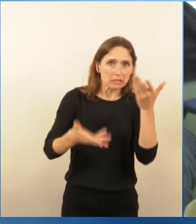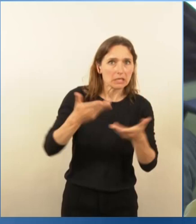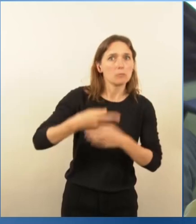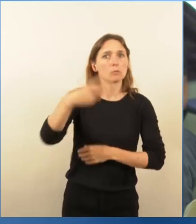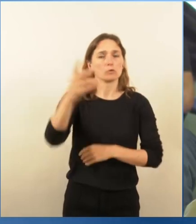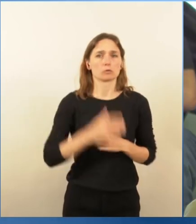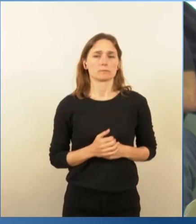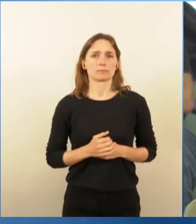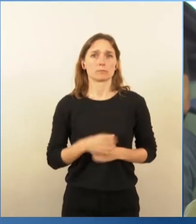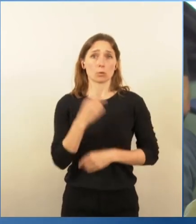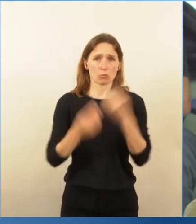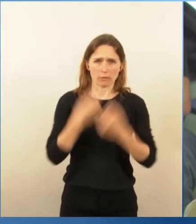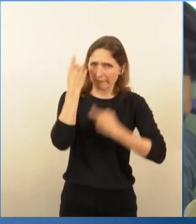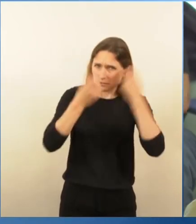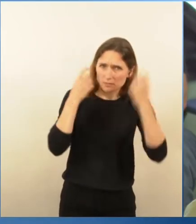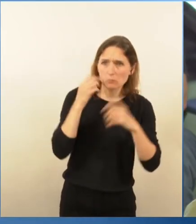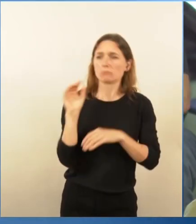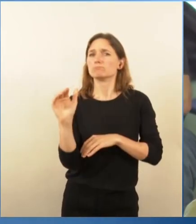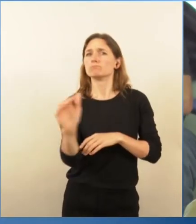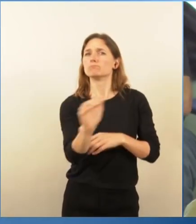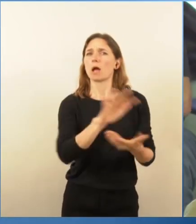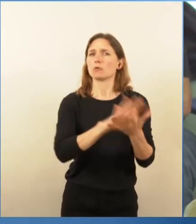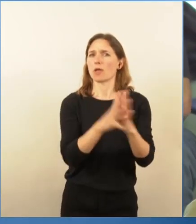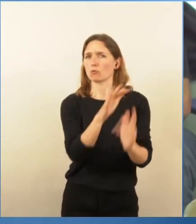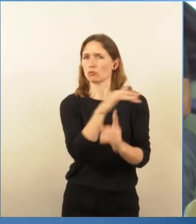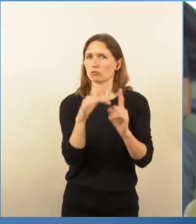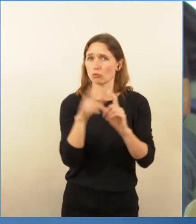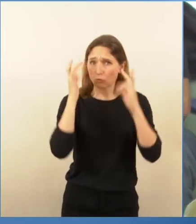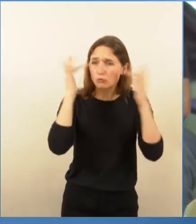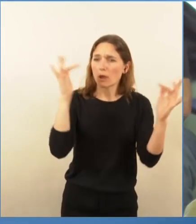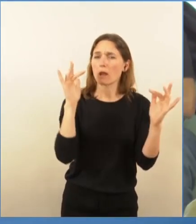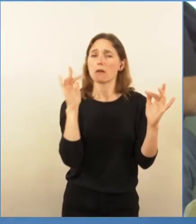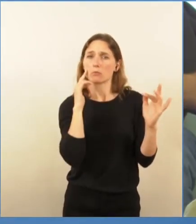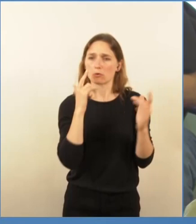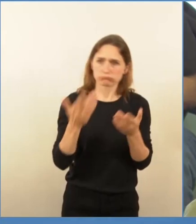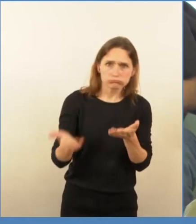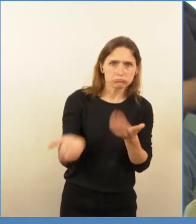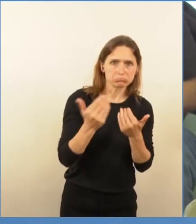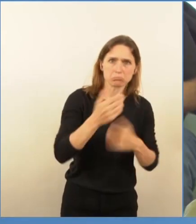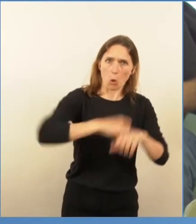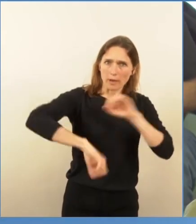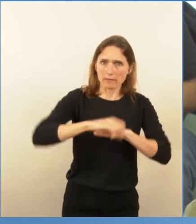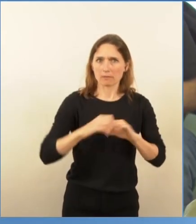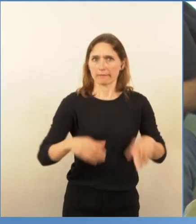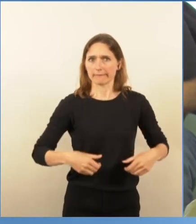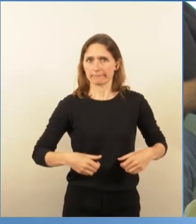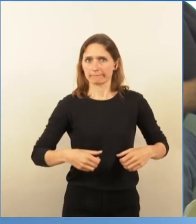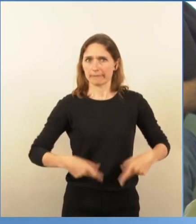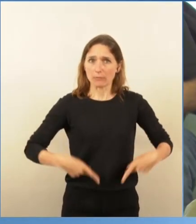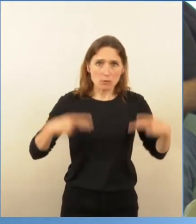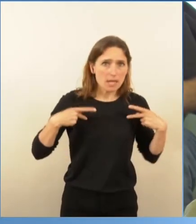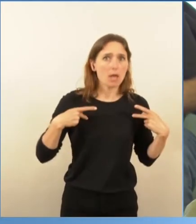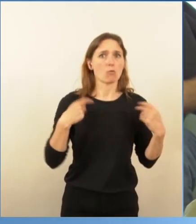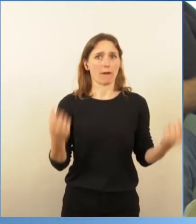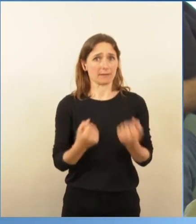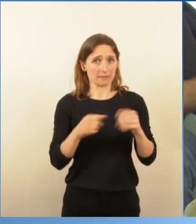envisagez-vous de refaire appel aux associations socioculturelles pour des activités périscolaires en